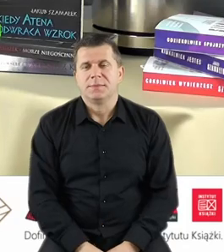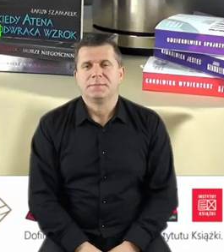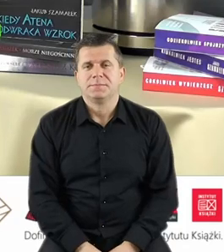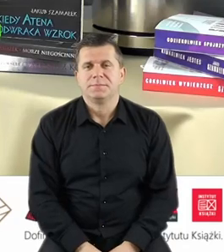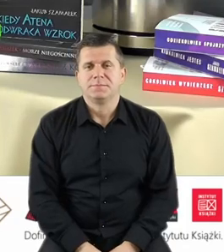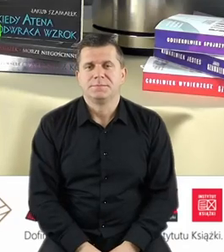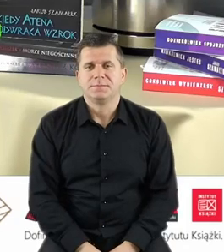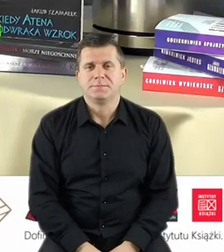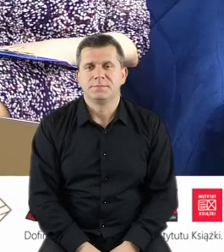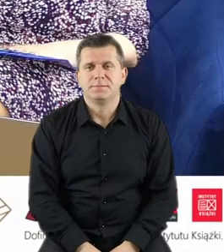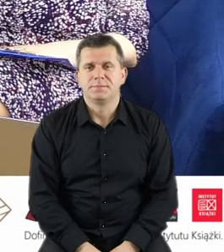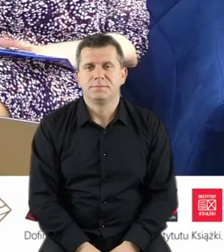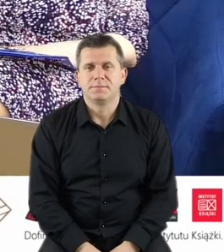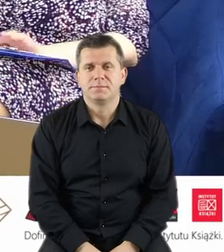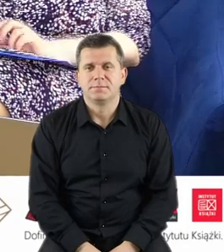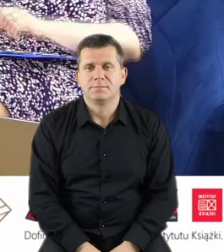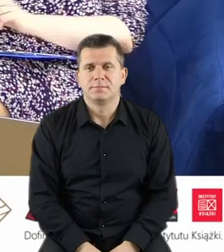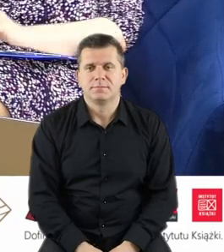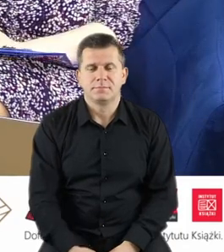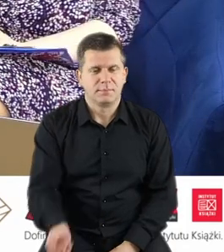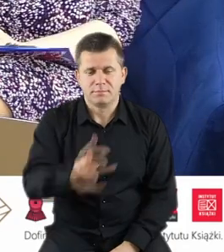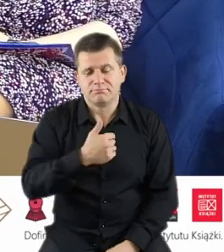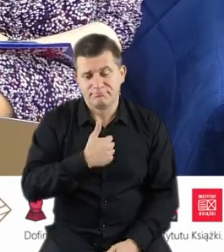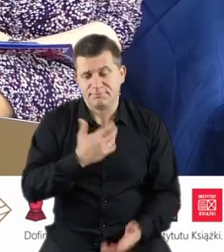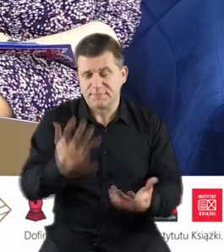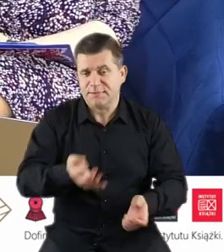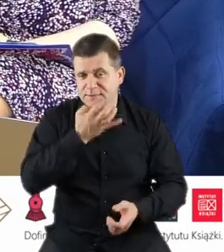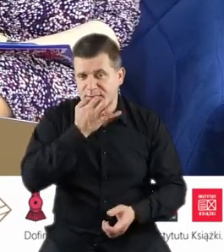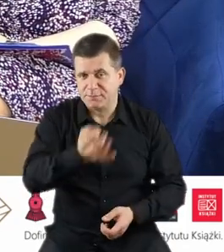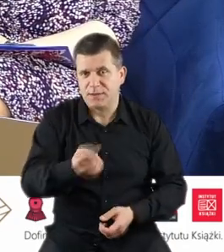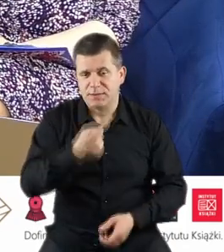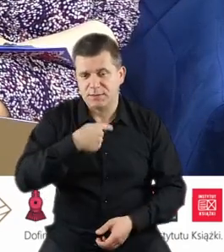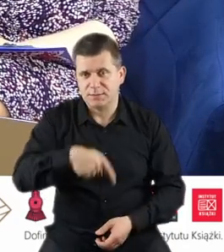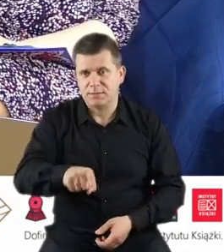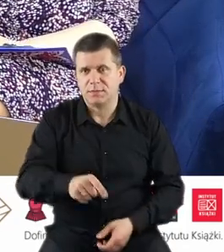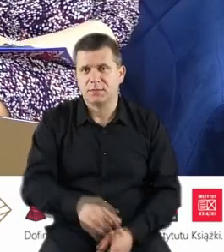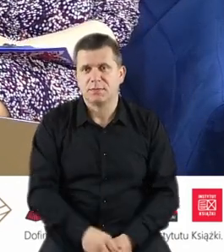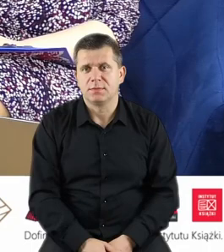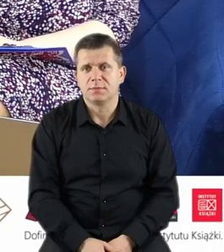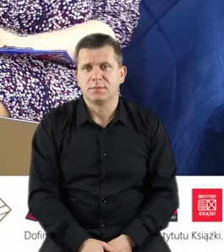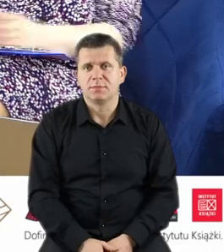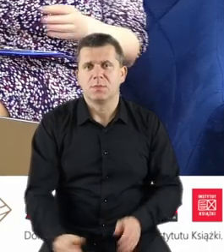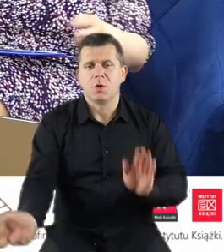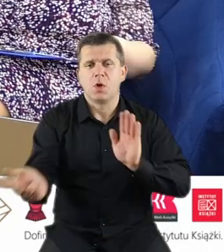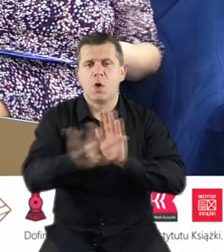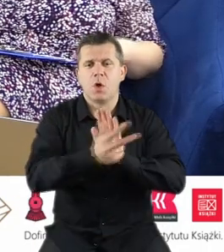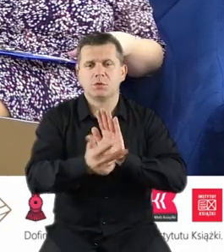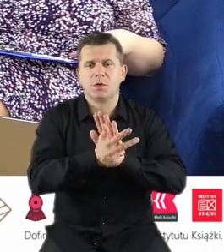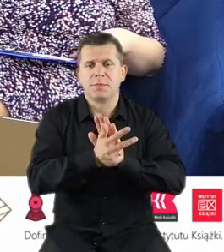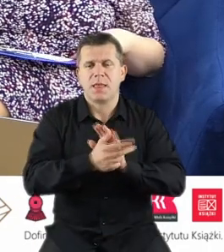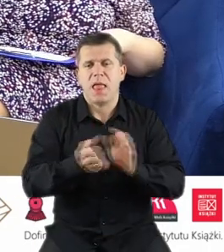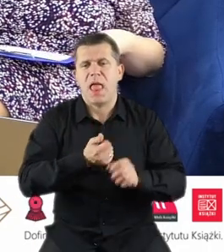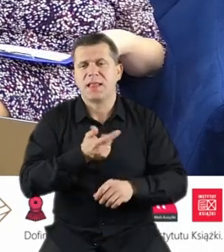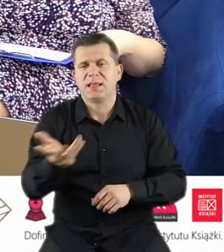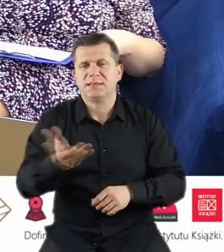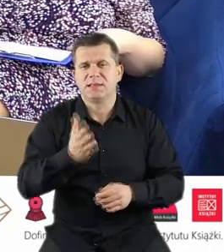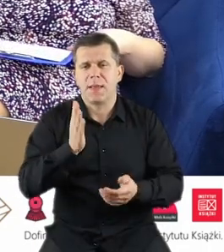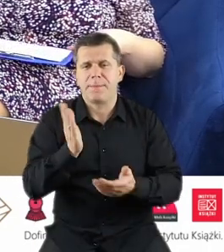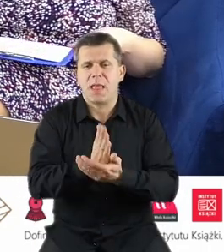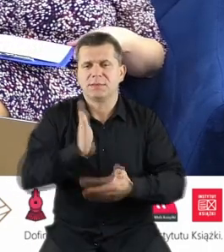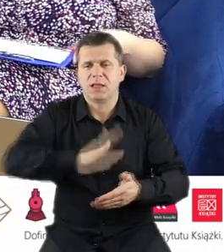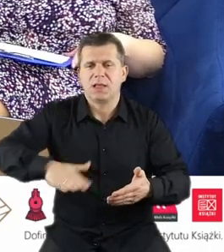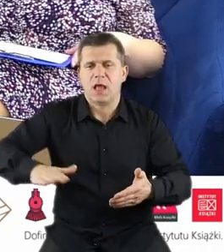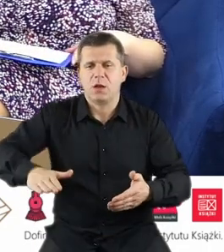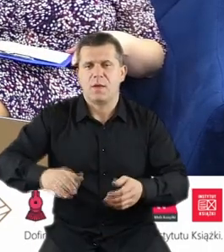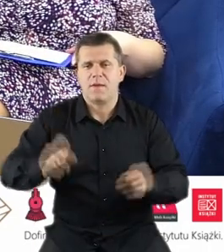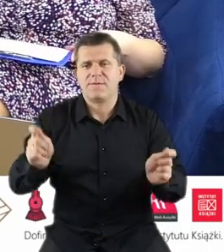Dobrze. Nie mogę nie zapytać. Lada chwila, 18. edycja Międzynarodowego Festiwalu Kryminału. Jedzie pan